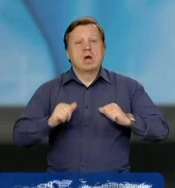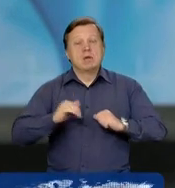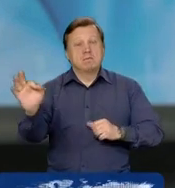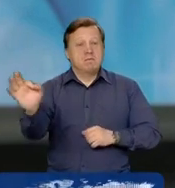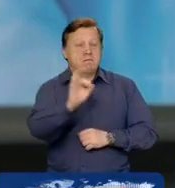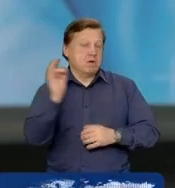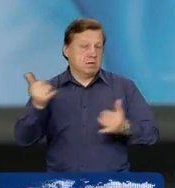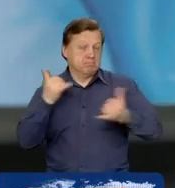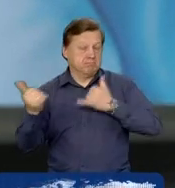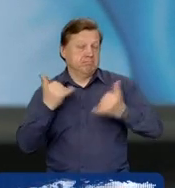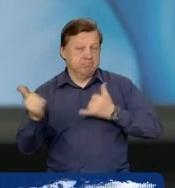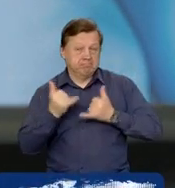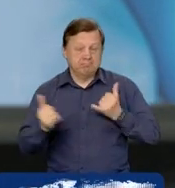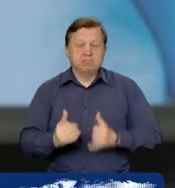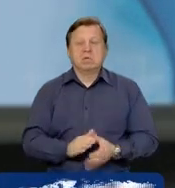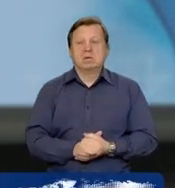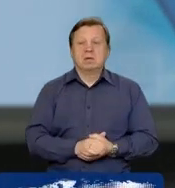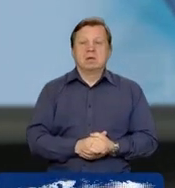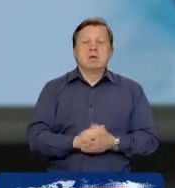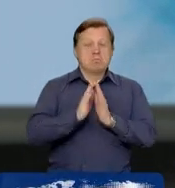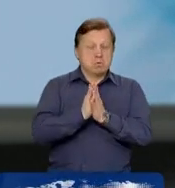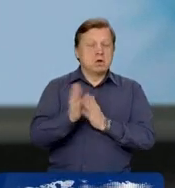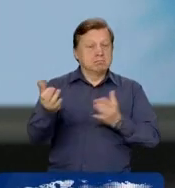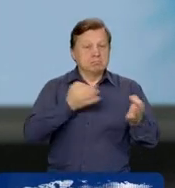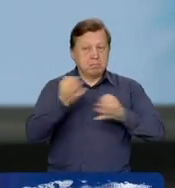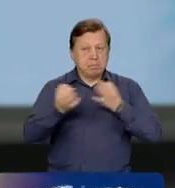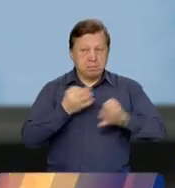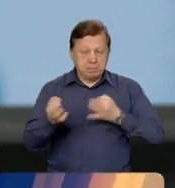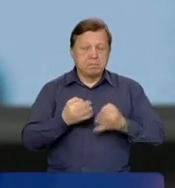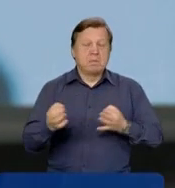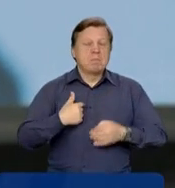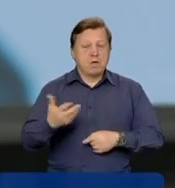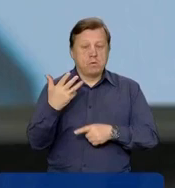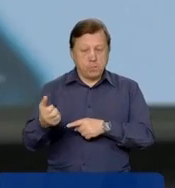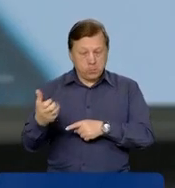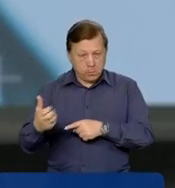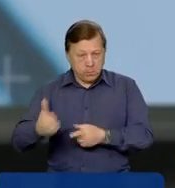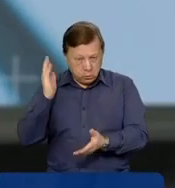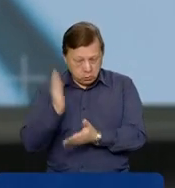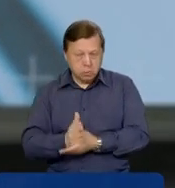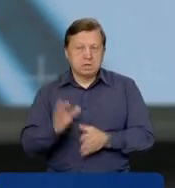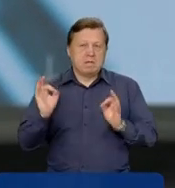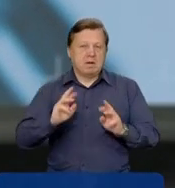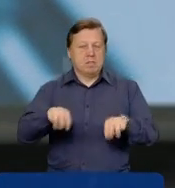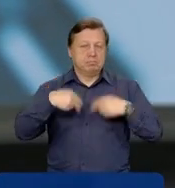Bardzo prosimy kierować je w naszą stronę, a my emitujemy te pytania, które już zostały zarejestrowane. Proszę się nie bać. Kolejne z nich już